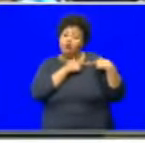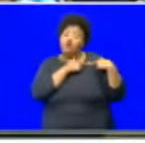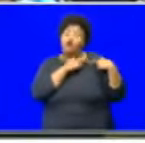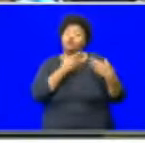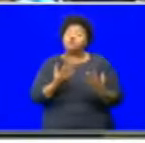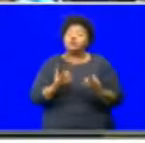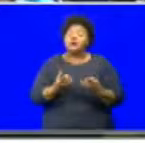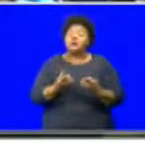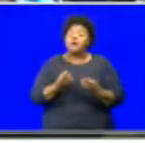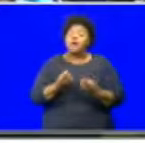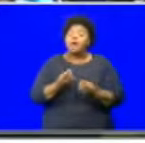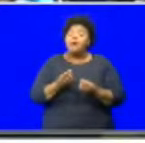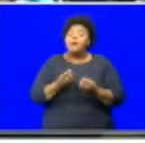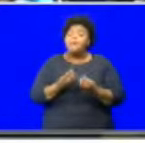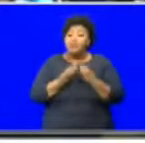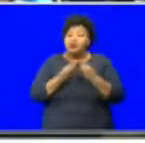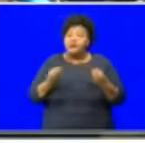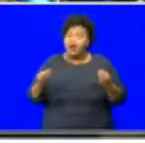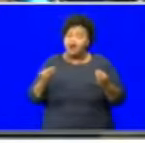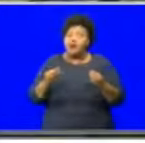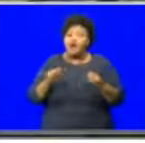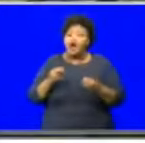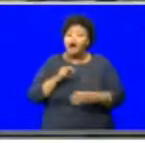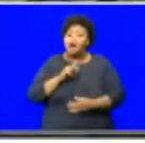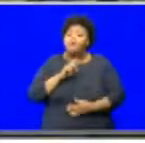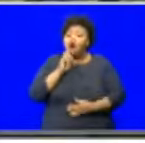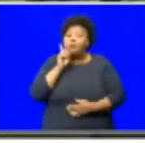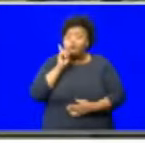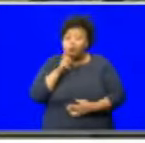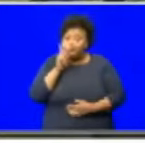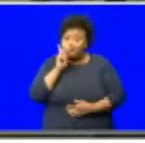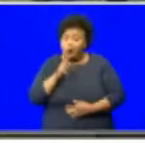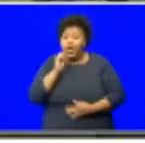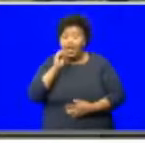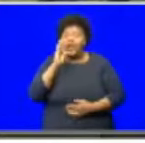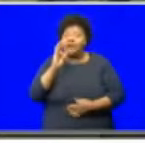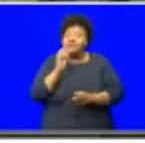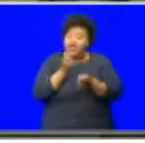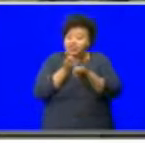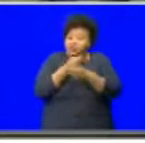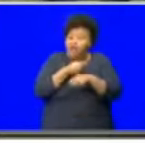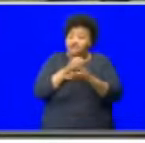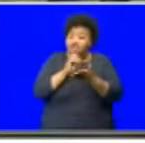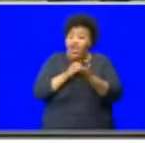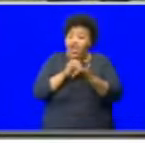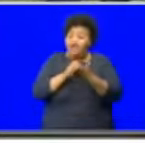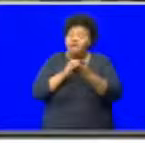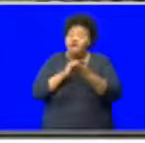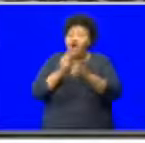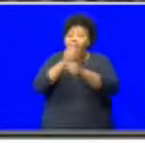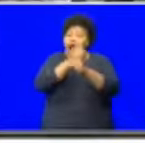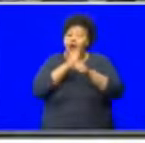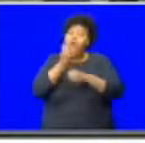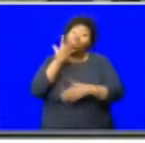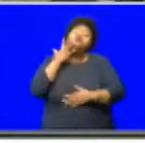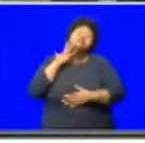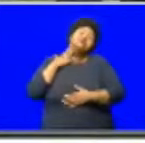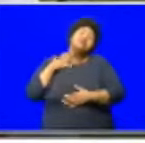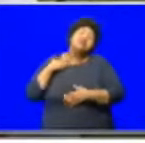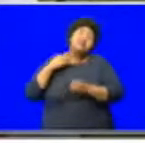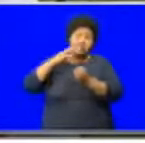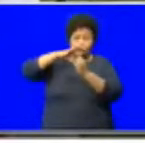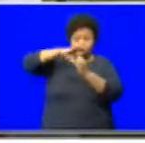basheshe bababone banifana nangabe sekunelishintsho loluhambisana nekukhathateka kanye nekuthikabeteka